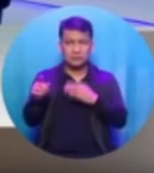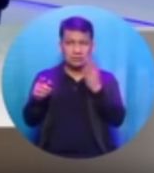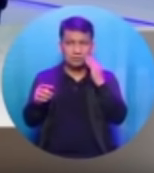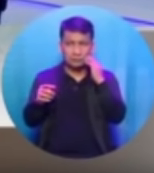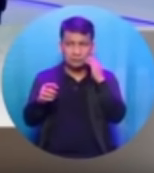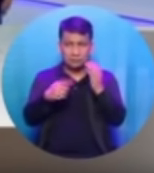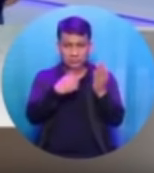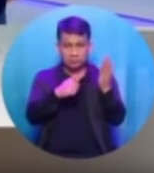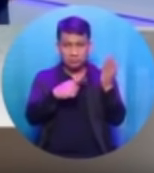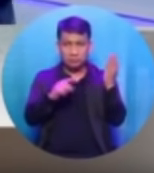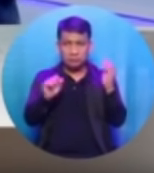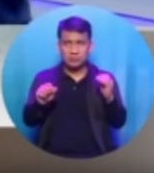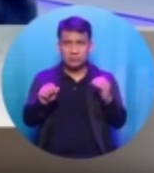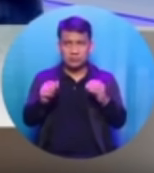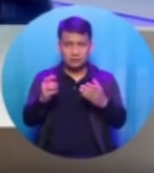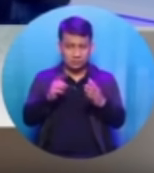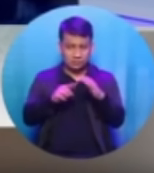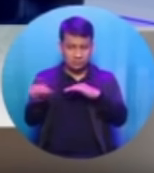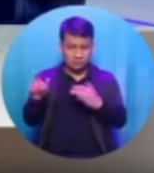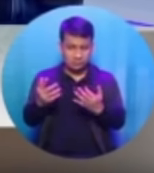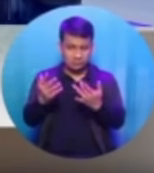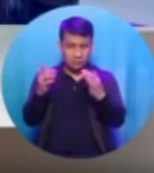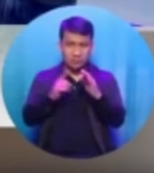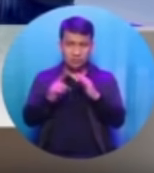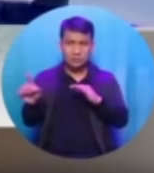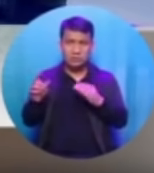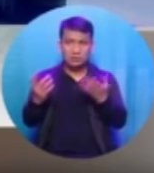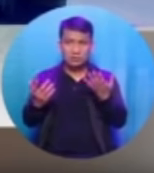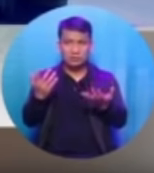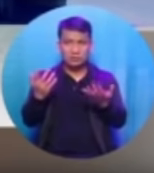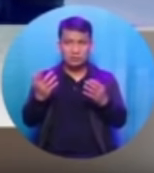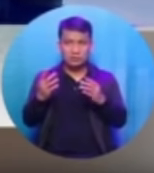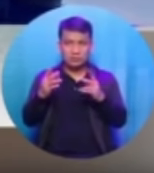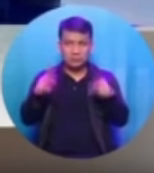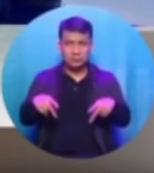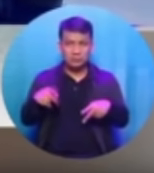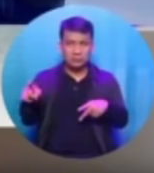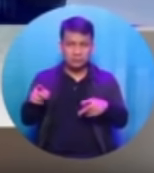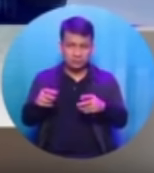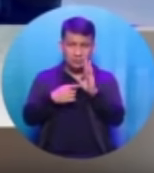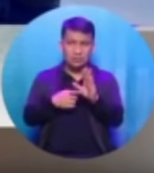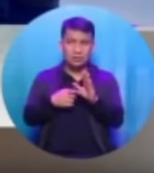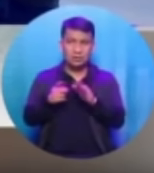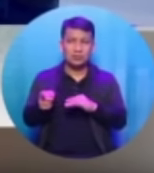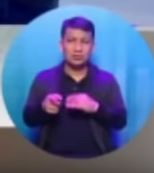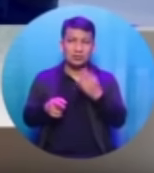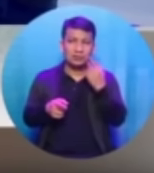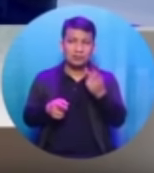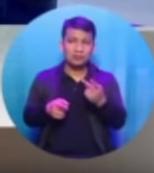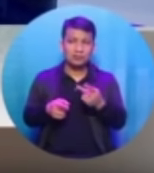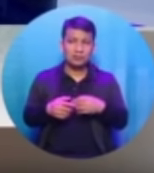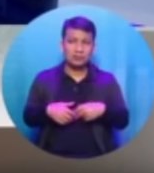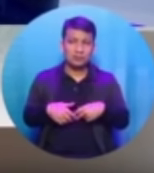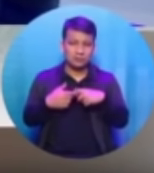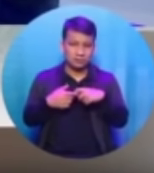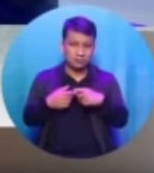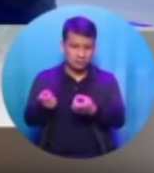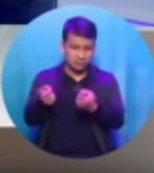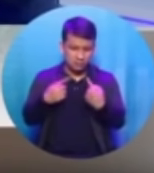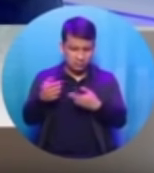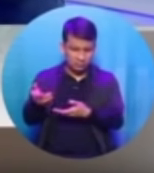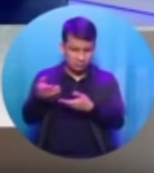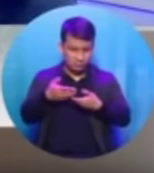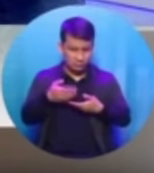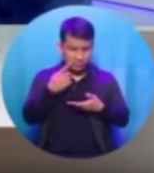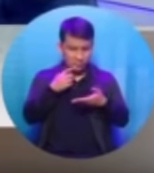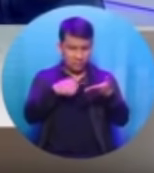inyong inspeksyon? Wala naman daw fire exit para sa mga... manggagawa itong factory na ito. Sir, sa report po nung ano natin, nung